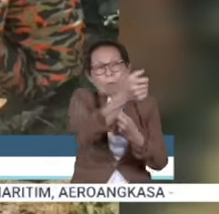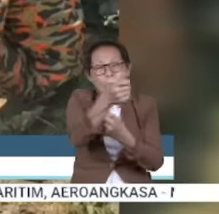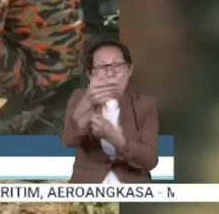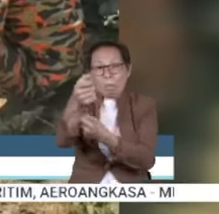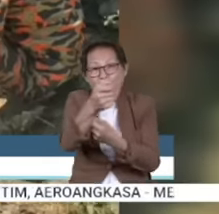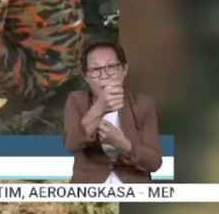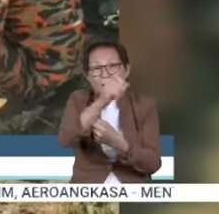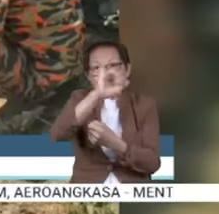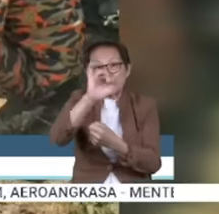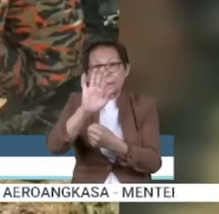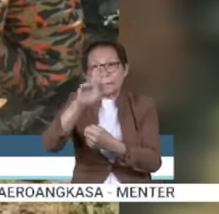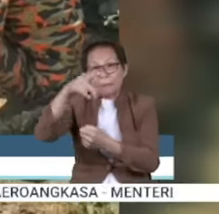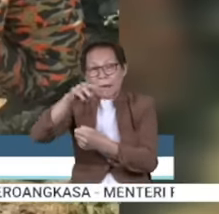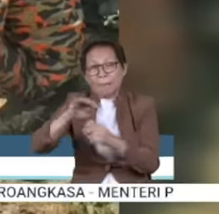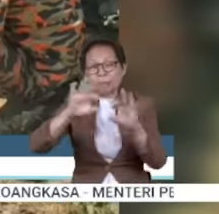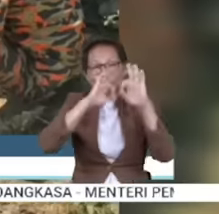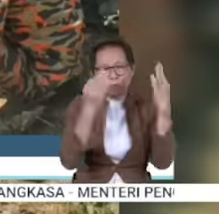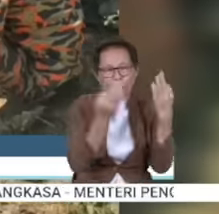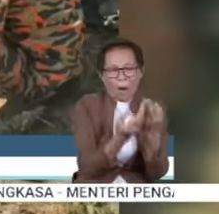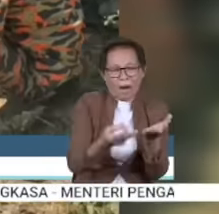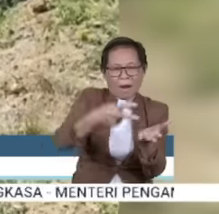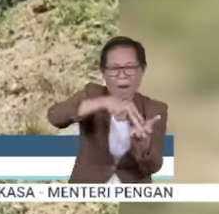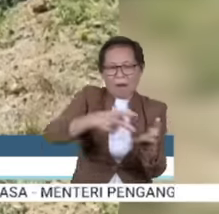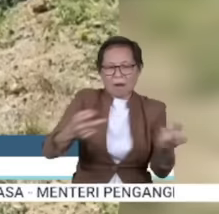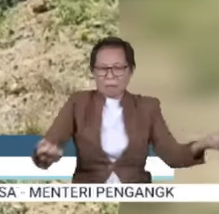Muhammad Nazri Ahmad syahidun keluarga